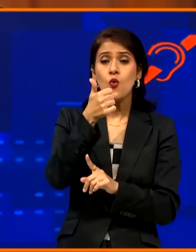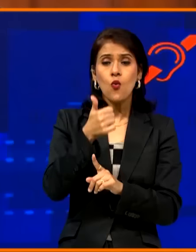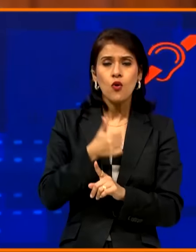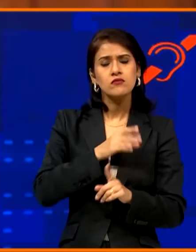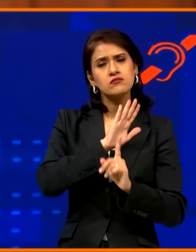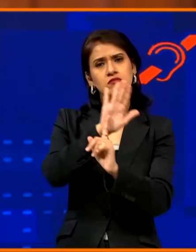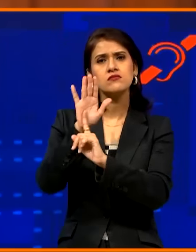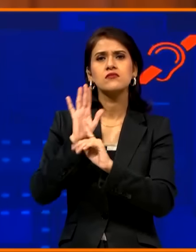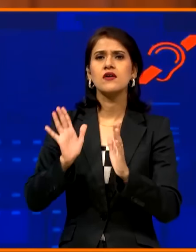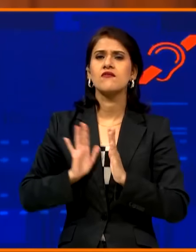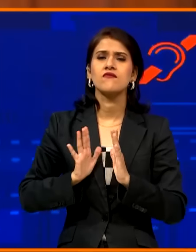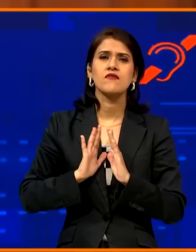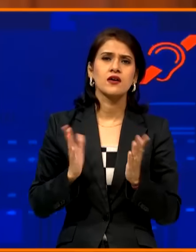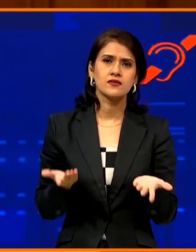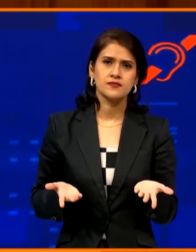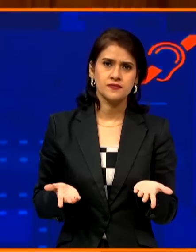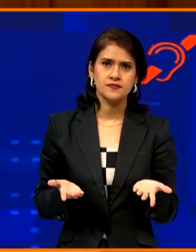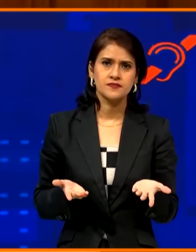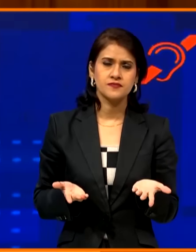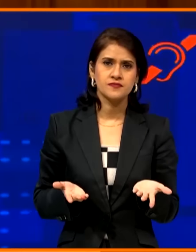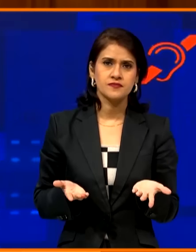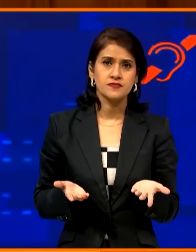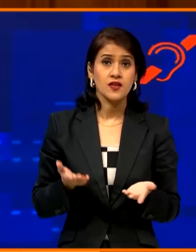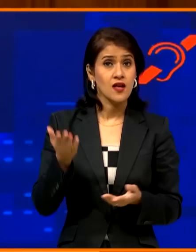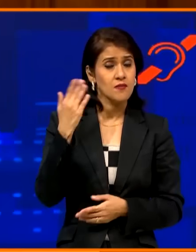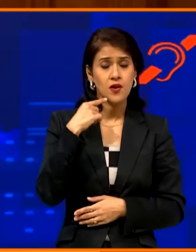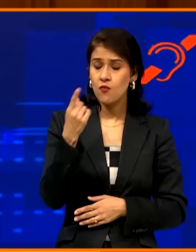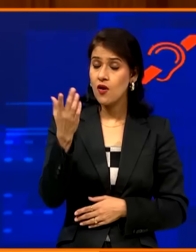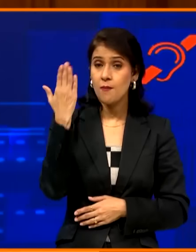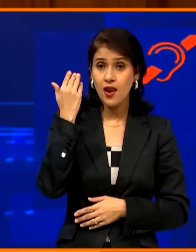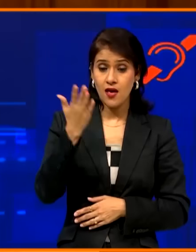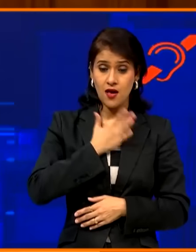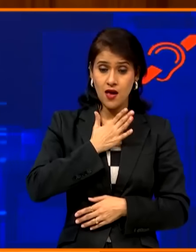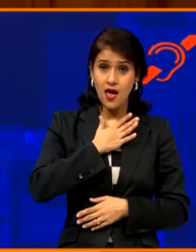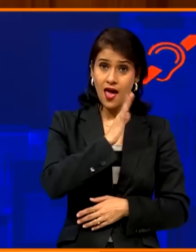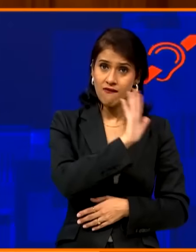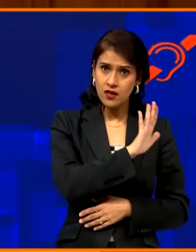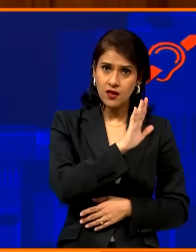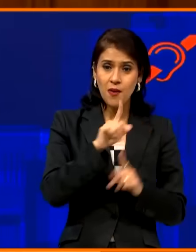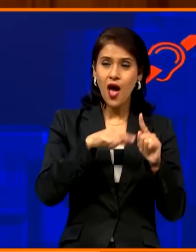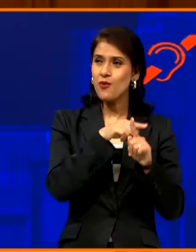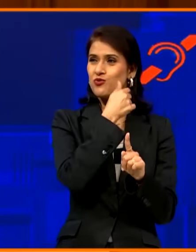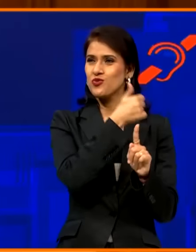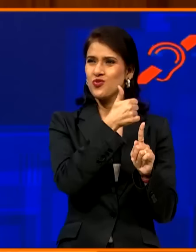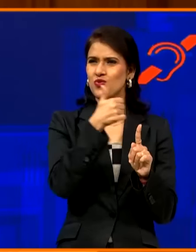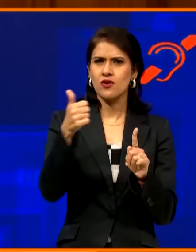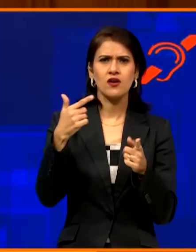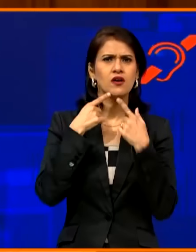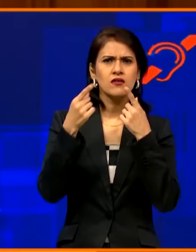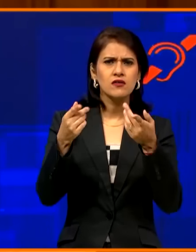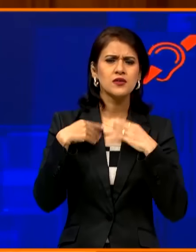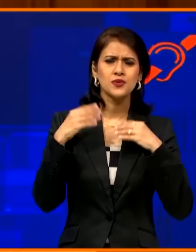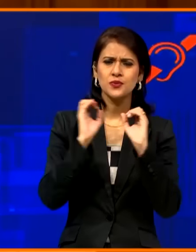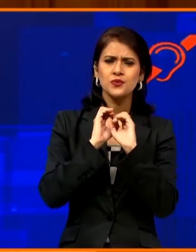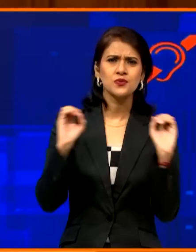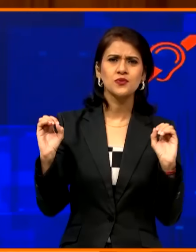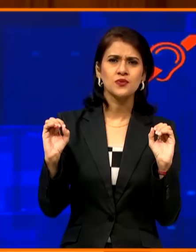थे तब आपने उनके क्रिमिनल कभी तारीफ नहीं की कभी कोई तारीफ नहीं की कोई जरूरत नहीं थी